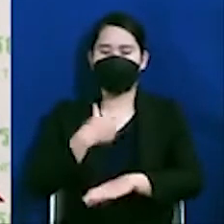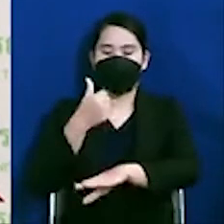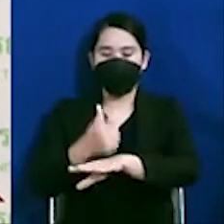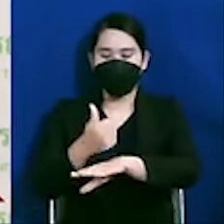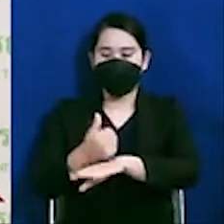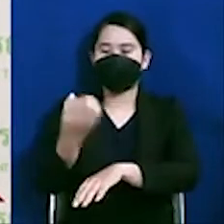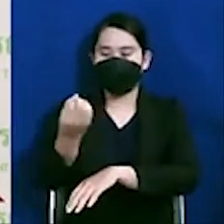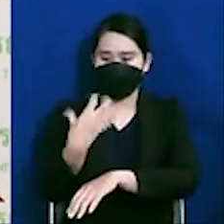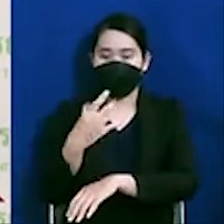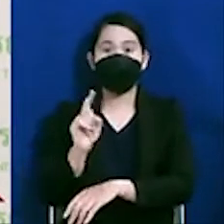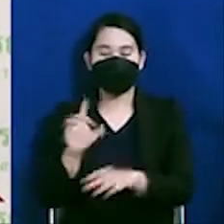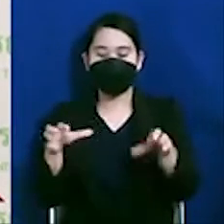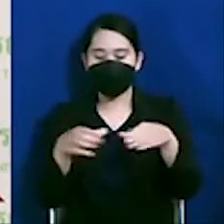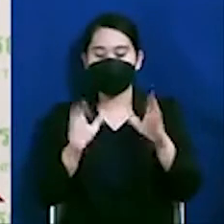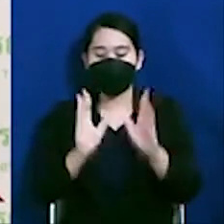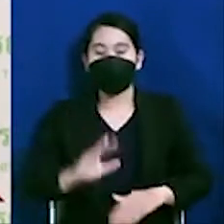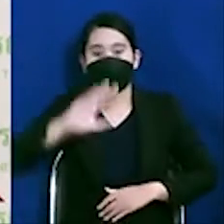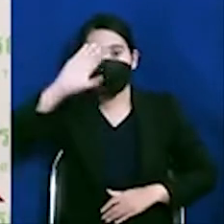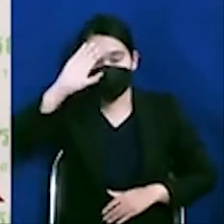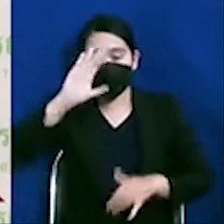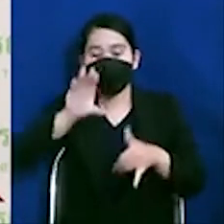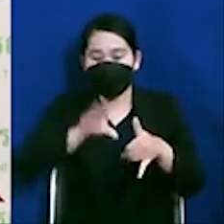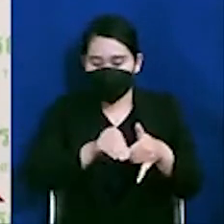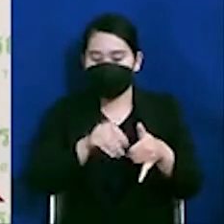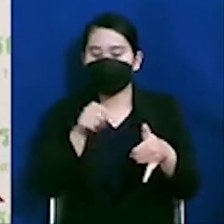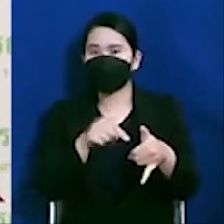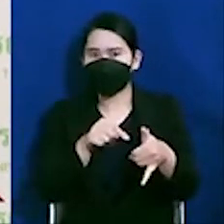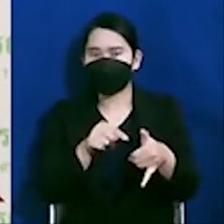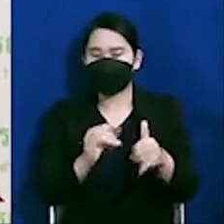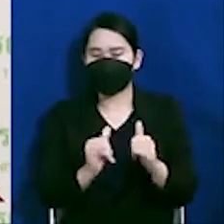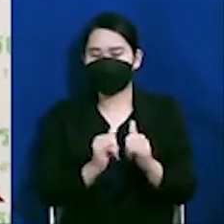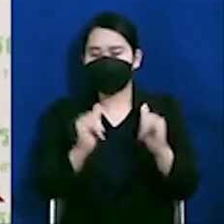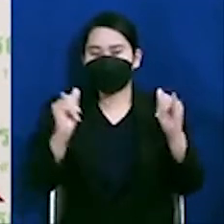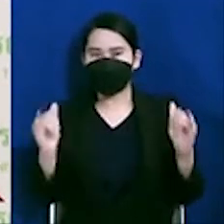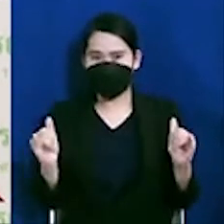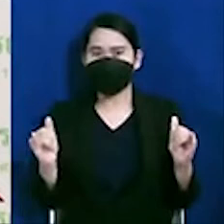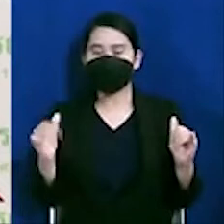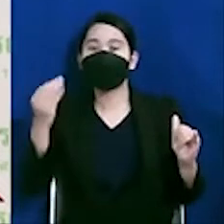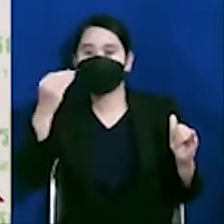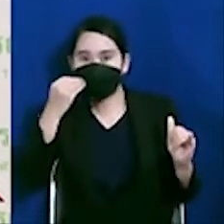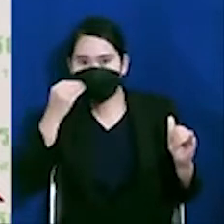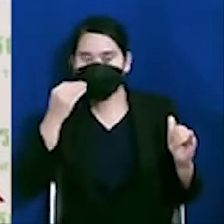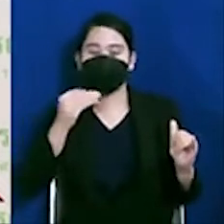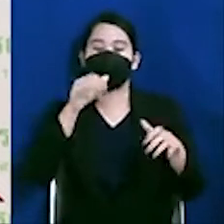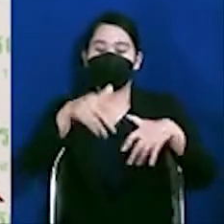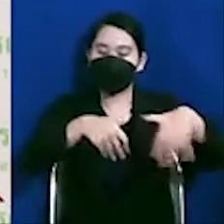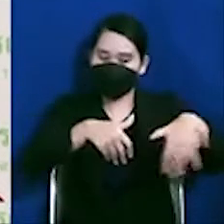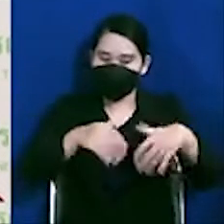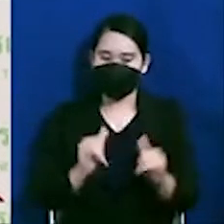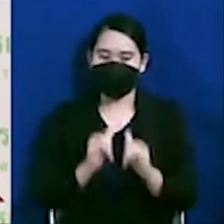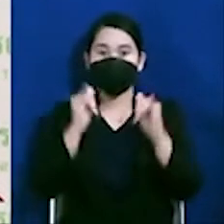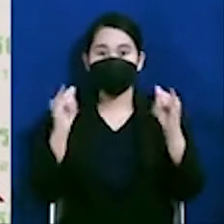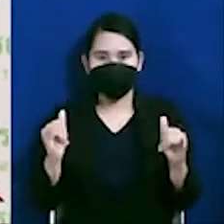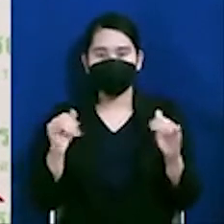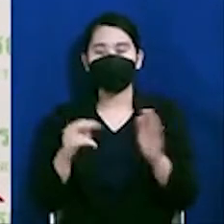กลุ่มผู้ป่วยนะครับที่จะต้องเข้าการแยกกับตัวที่เราที่บ้านหรือที่ชุมชนเนี่ยอ่ะจะ